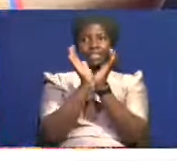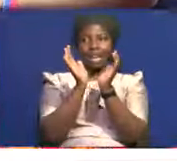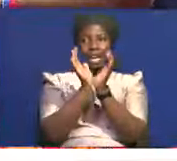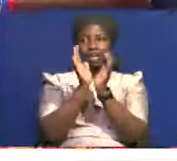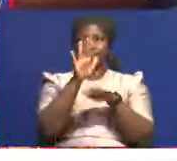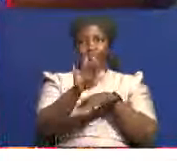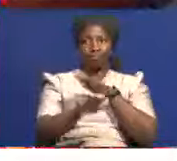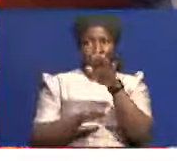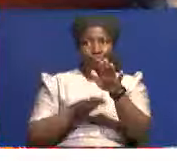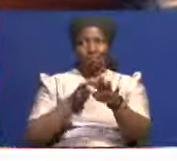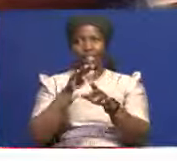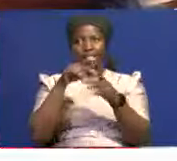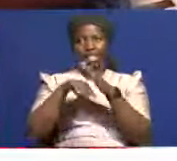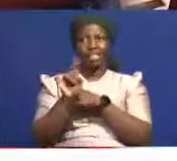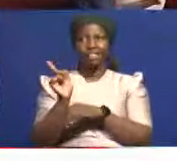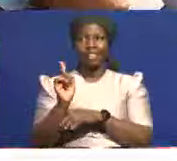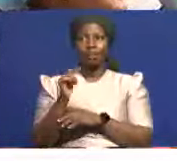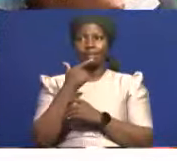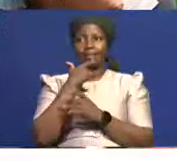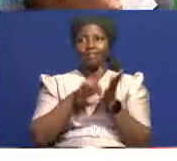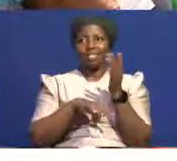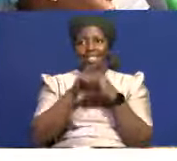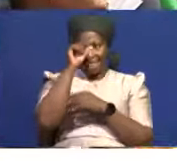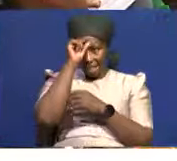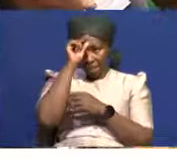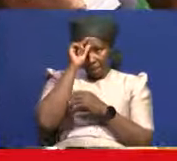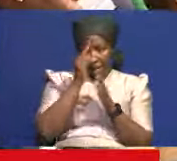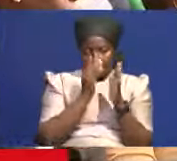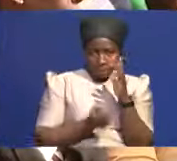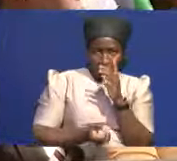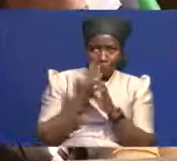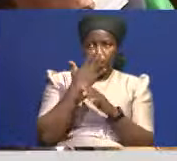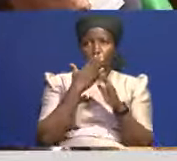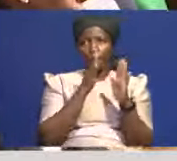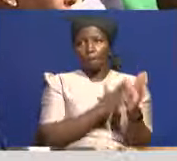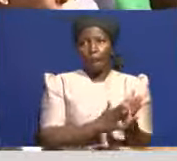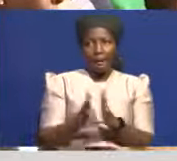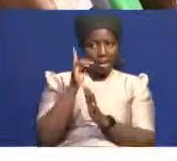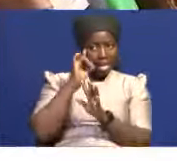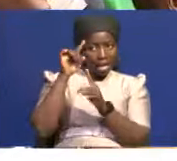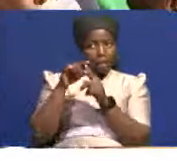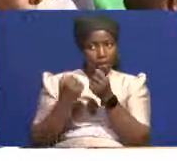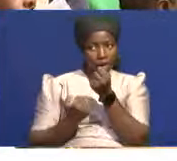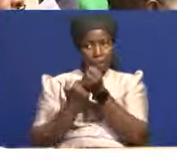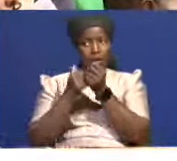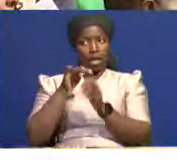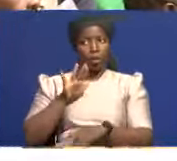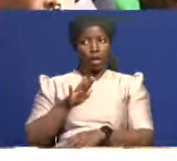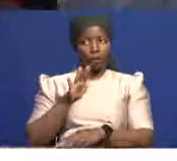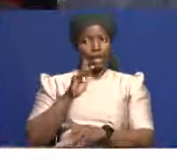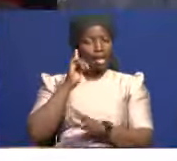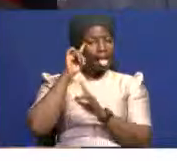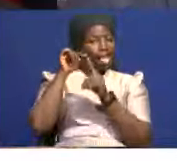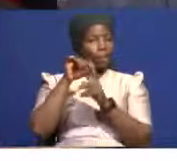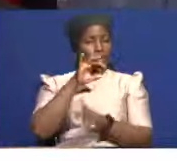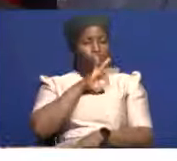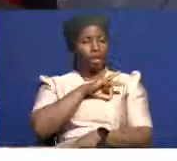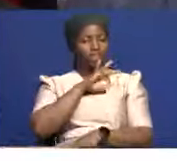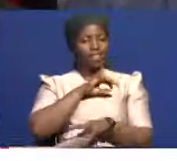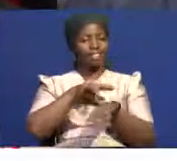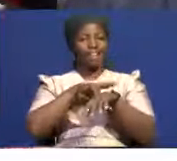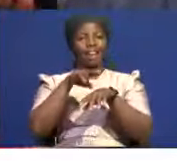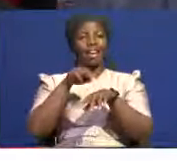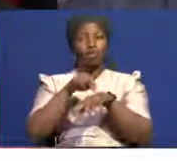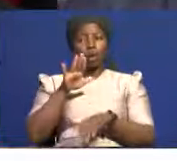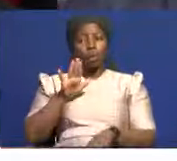jijini Nairobi alisema serikali inazindua mipango ikidhamiria kuwezesha wanawake kwa manufaa ya taifa. Na kwa hivyo akina